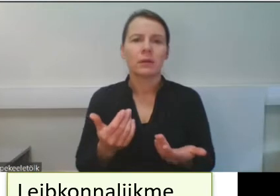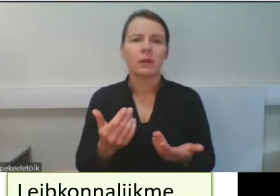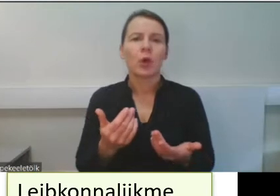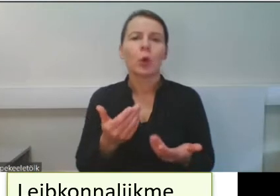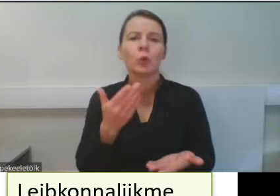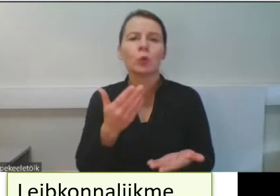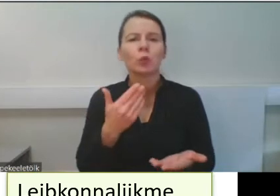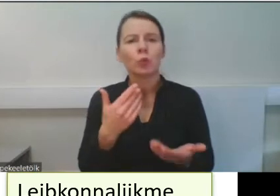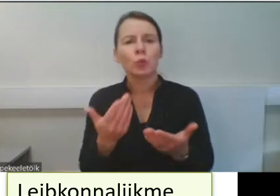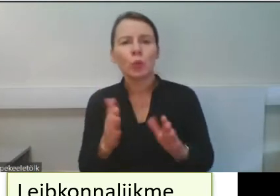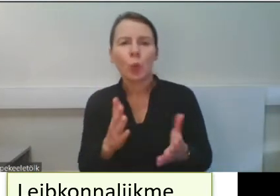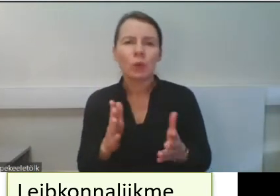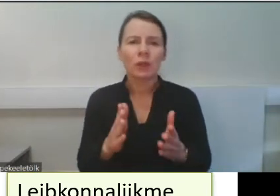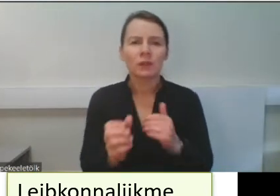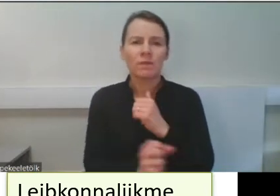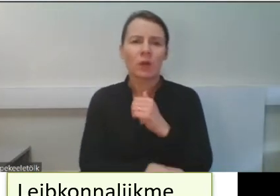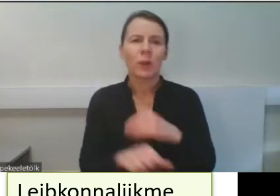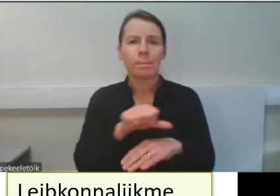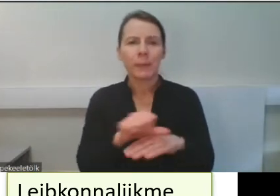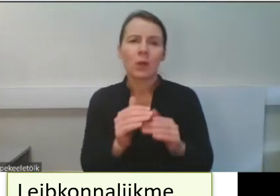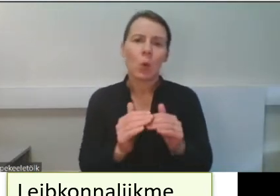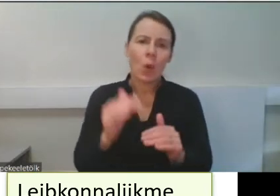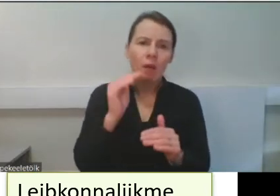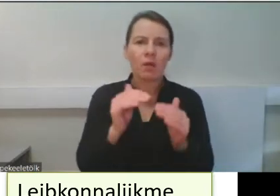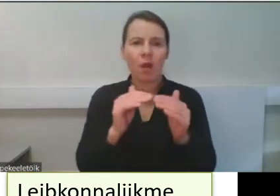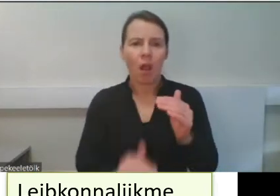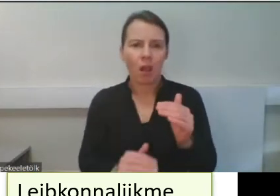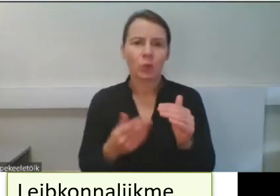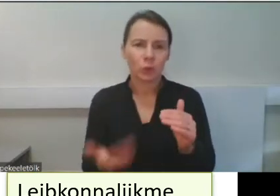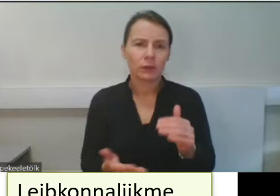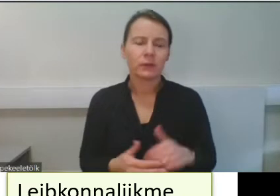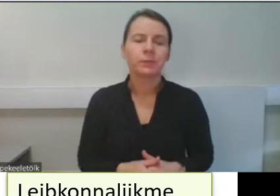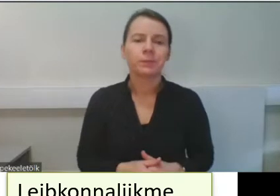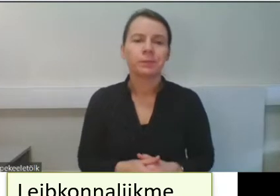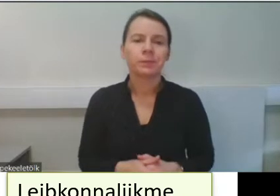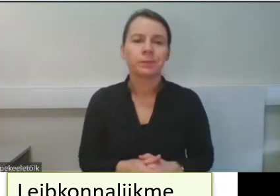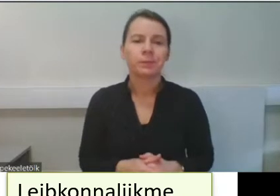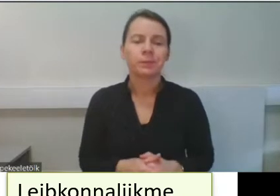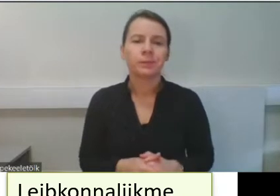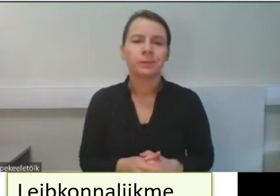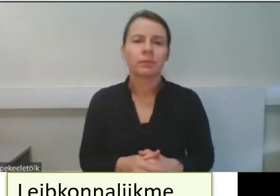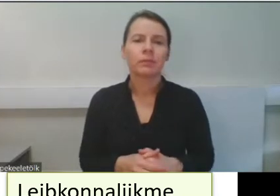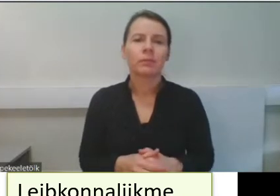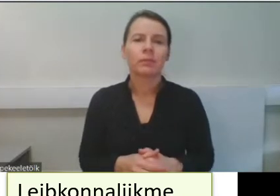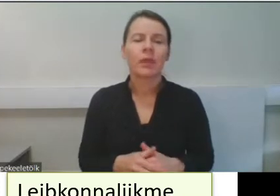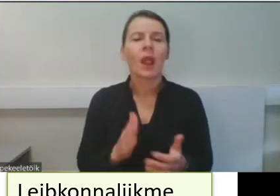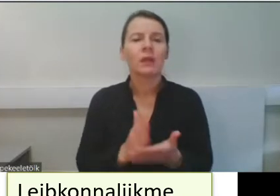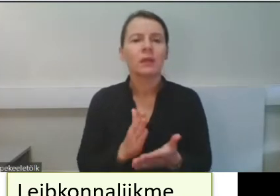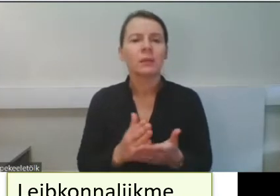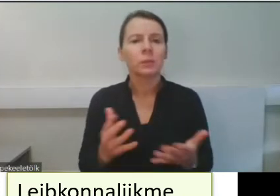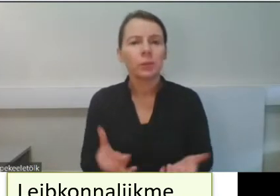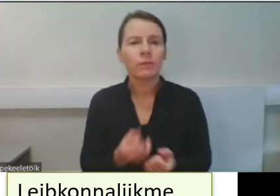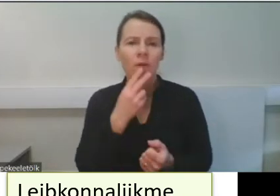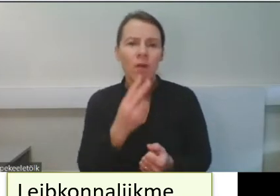näiteks vabal ajale . ja teine asi , mis siin tuleb ka välja , on siis selline kulutused tervishoiule